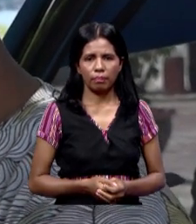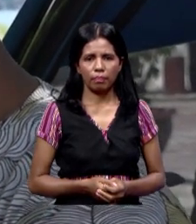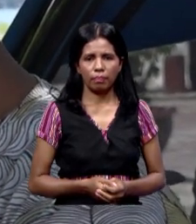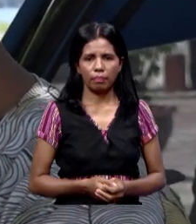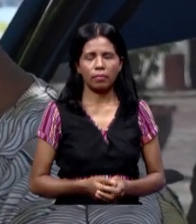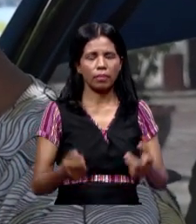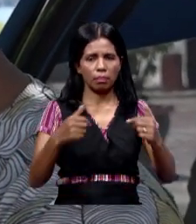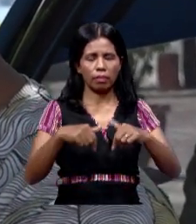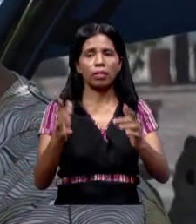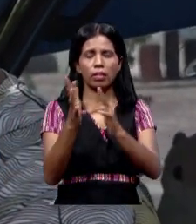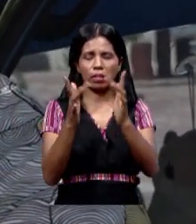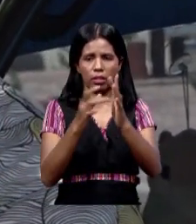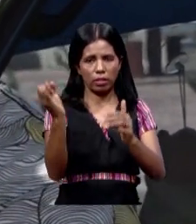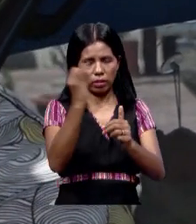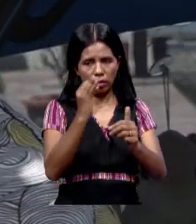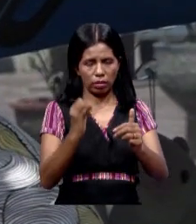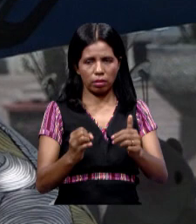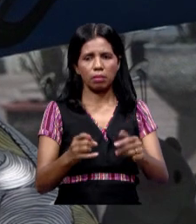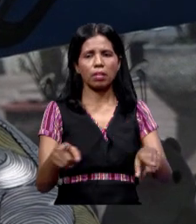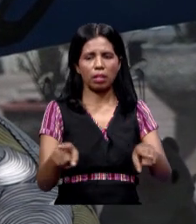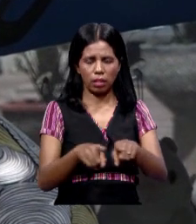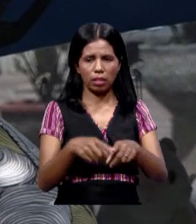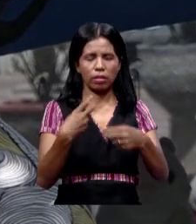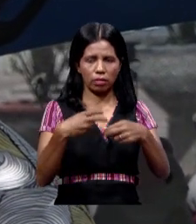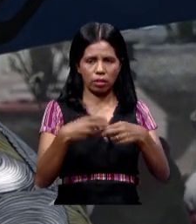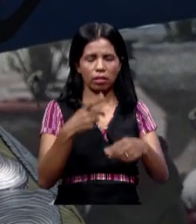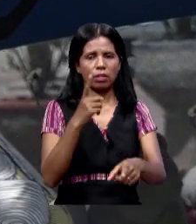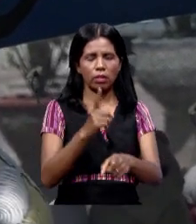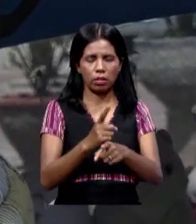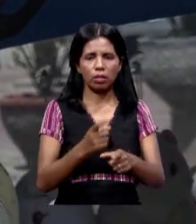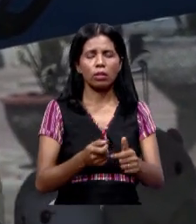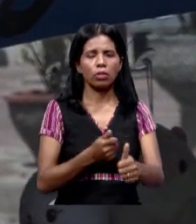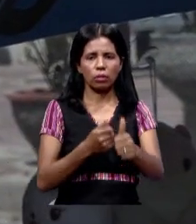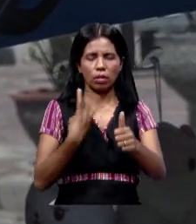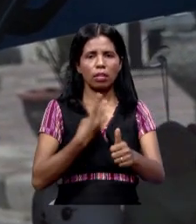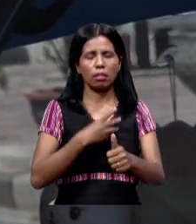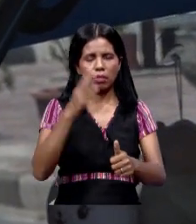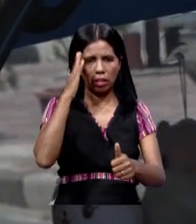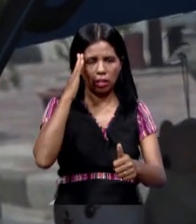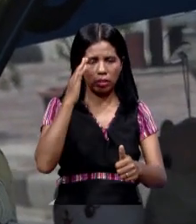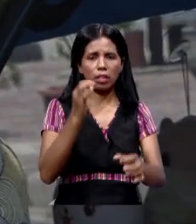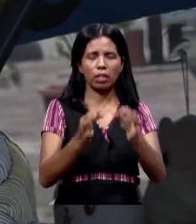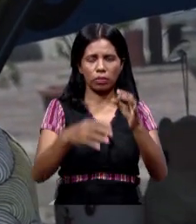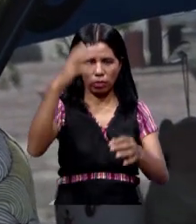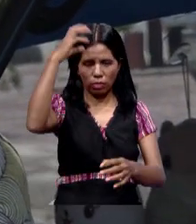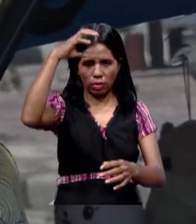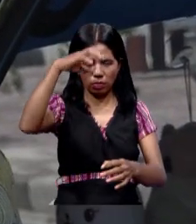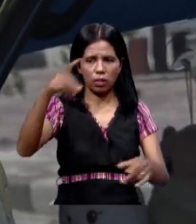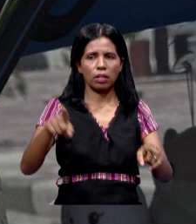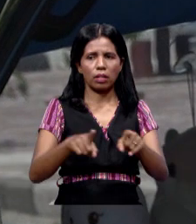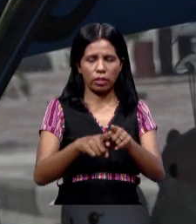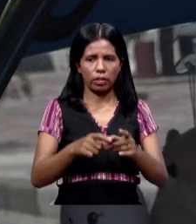ada berangkat ni ane. Aida ni masa raska tu. Nibe turam ni anu se udah buat an sene.